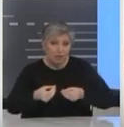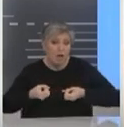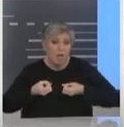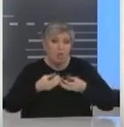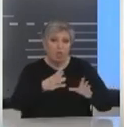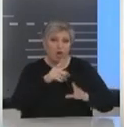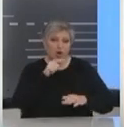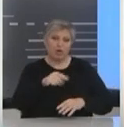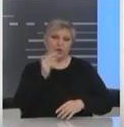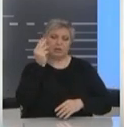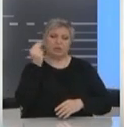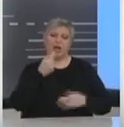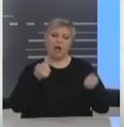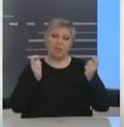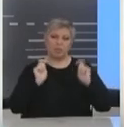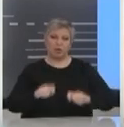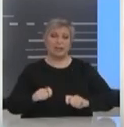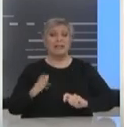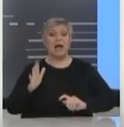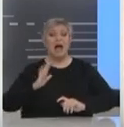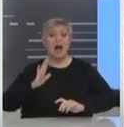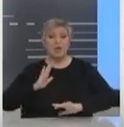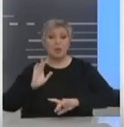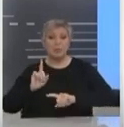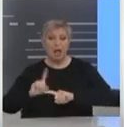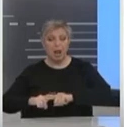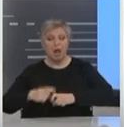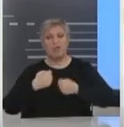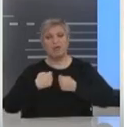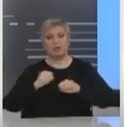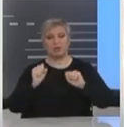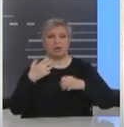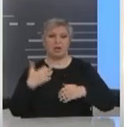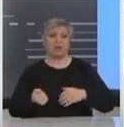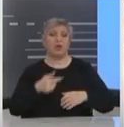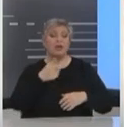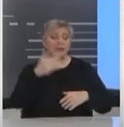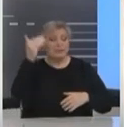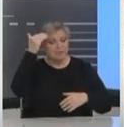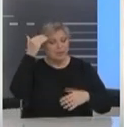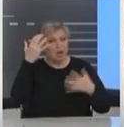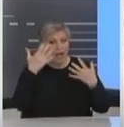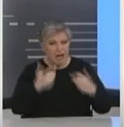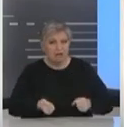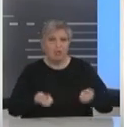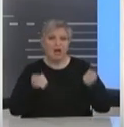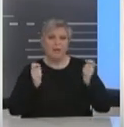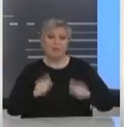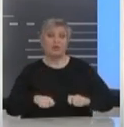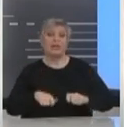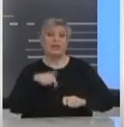Ο ελληνικός λαός θα αντιδράσει, να το ξέρετε. Δεν θα περάσουν τα σχέδιά σας. Κάτω τα χέρια από τη Μακεδονία.